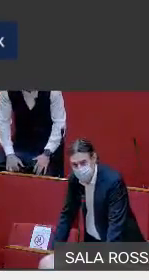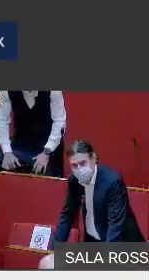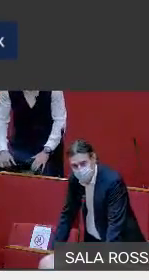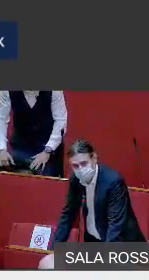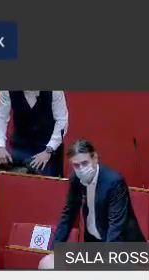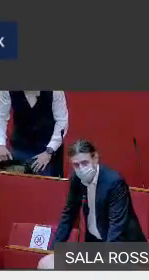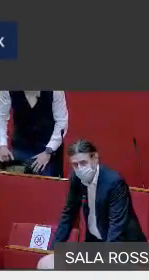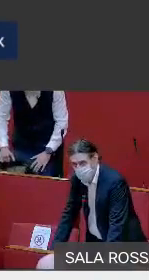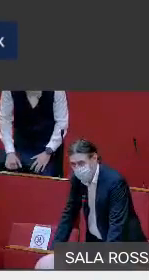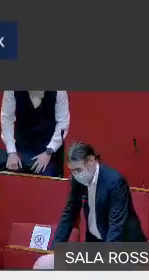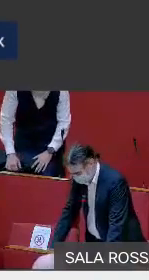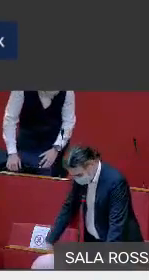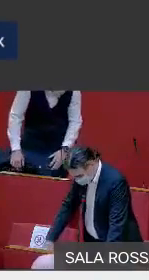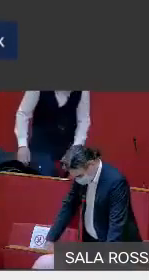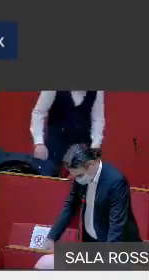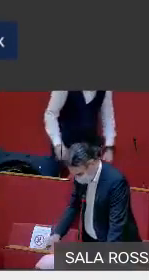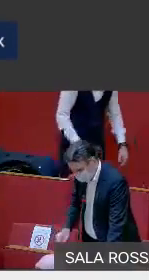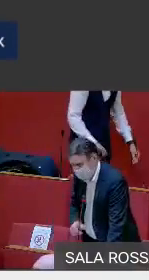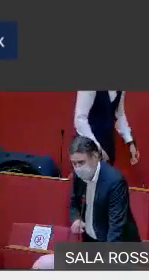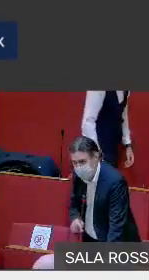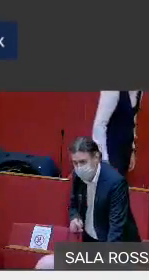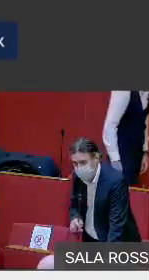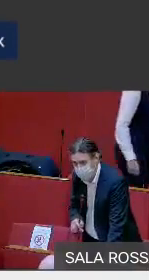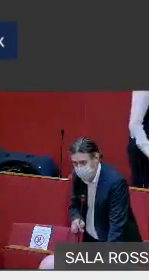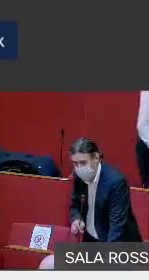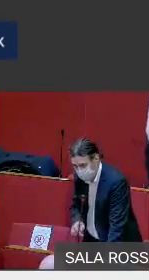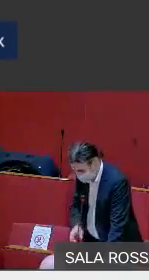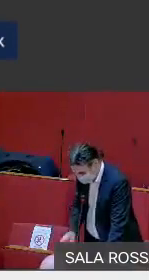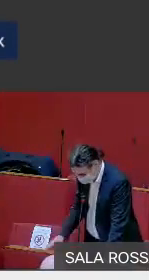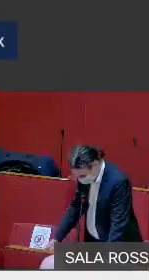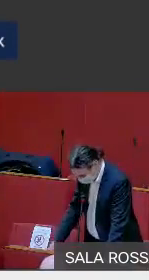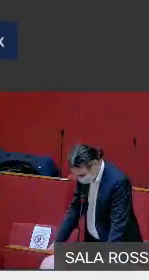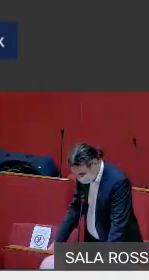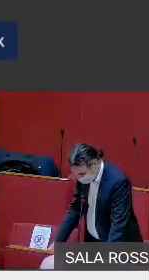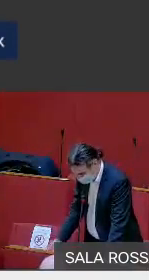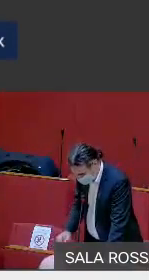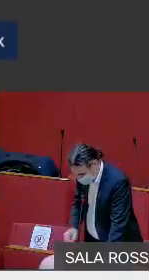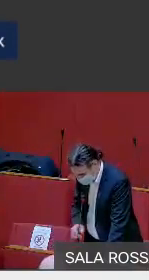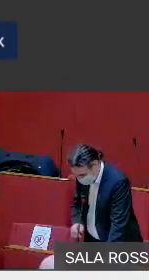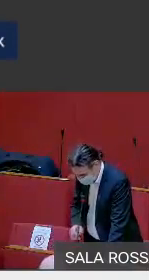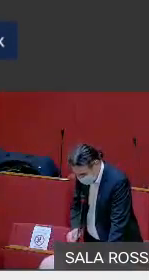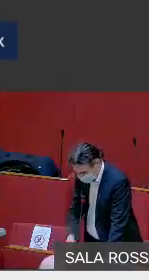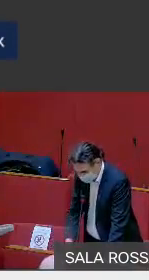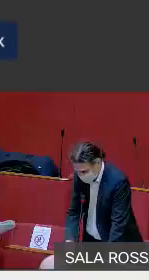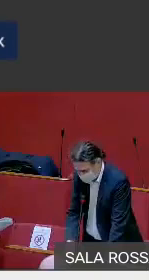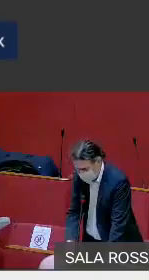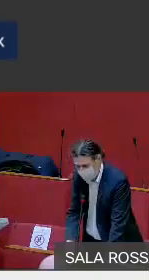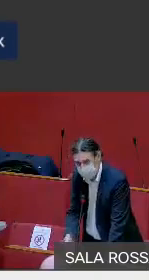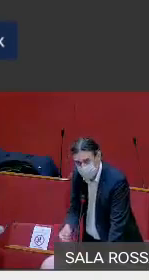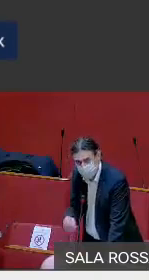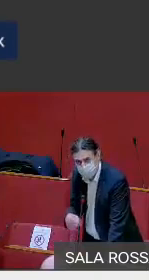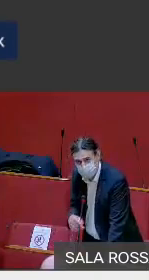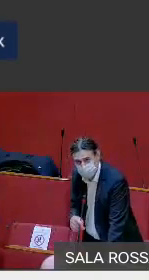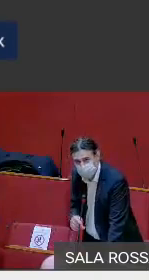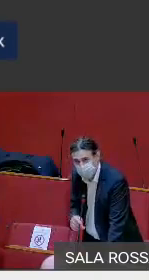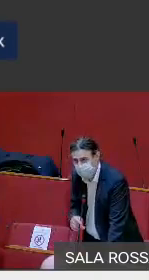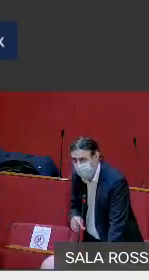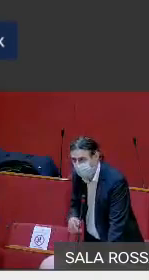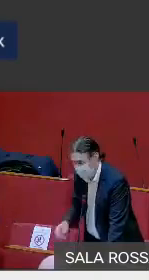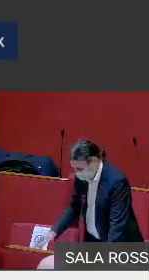nostro aeroporto cristoforo colombo nella questione in questo caso il settore merci dato che come sa